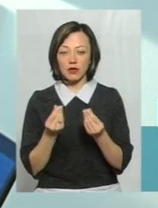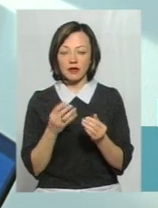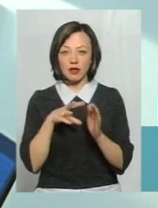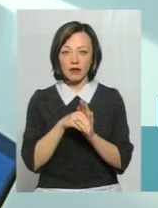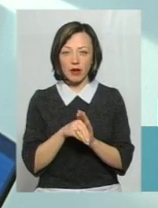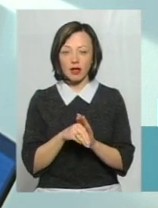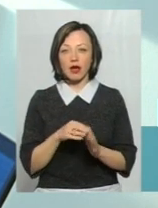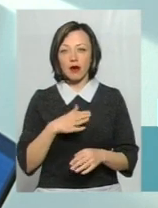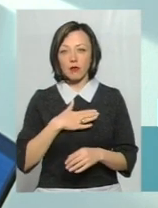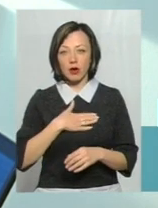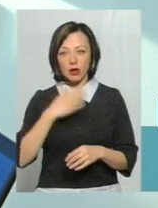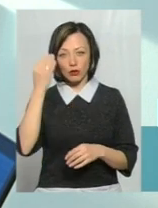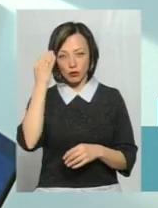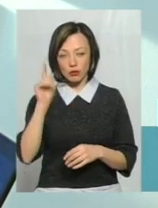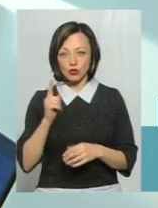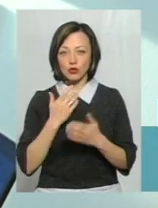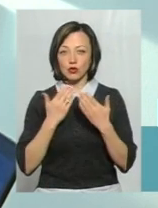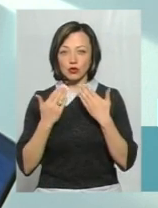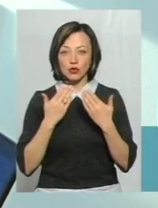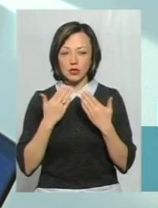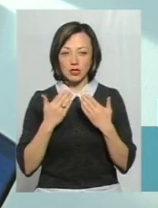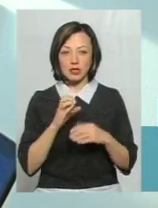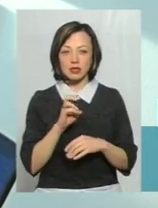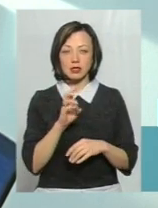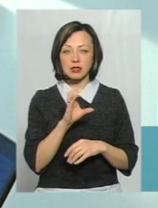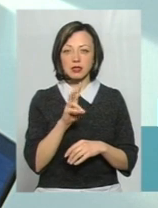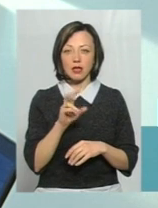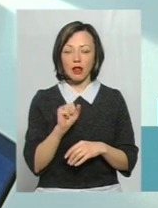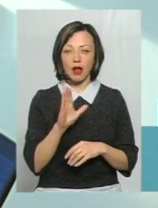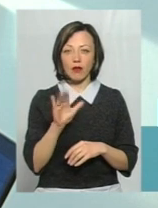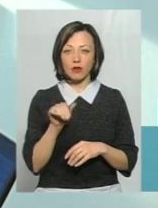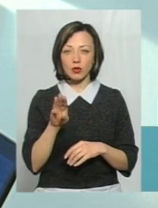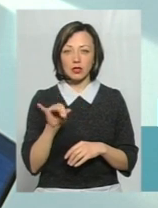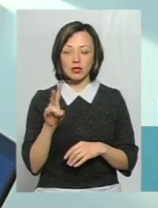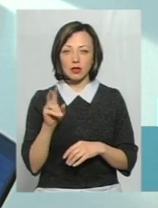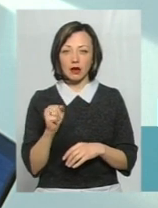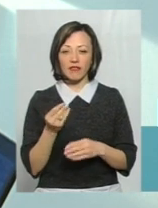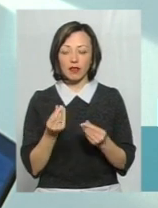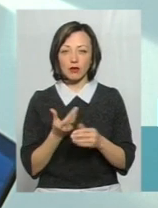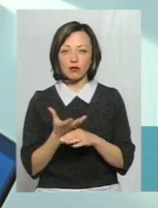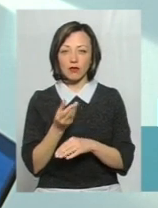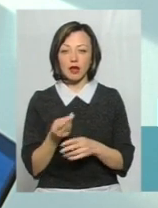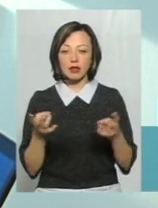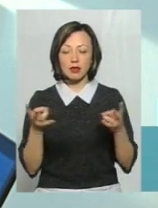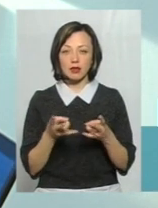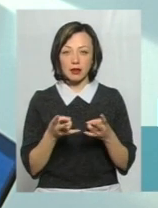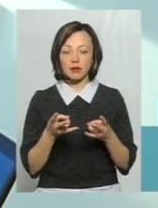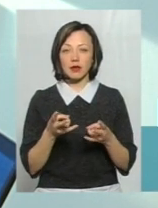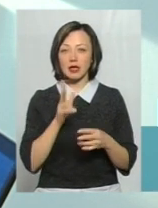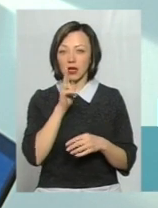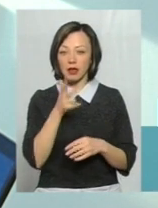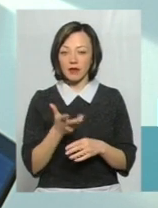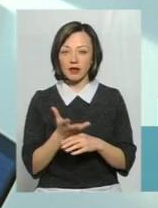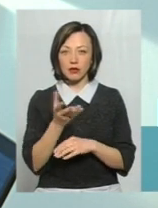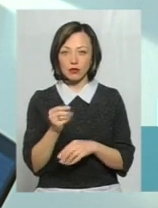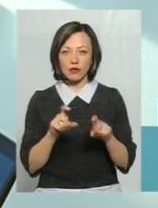все. Моя точка зору, що стосується Славутинки і фінансування. Нам необхідно, ми вже третій рік фінансуємо цей об'єкт, ми